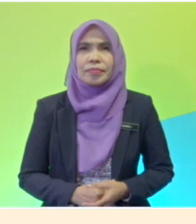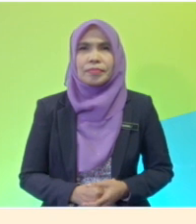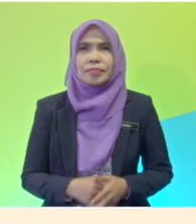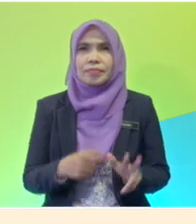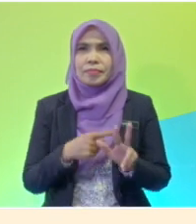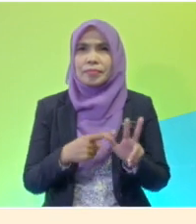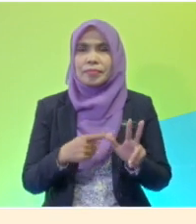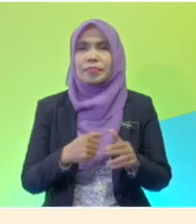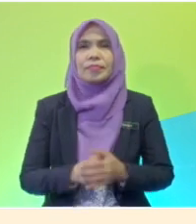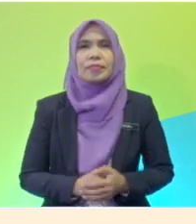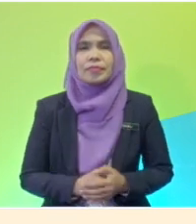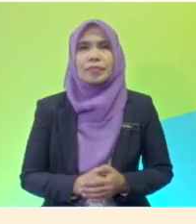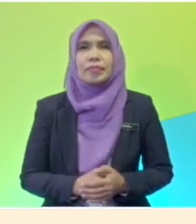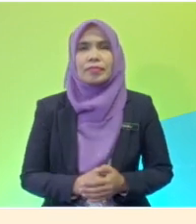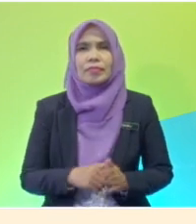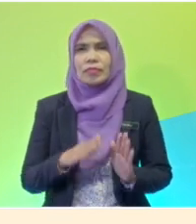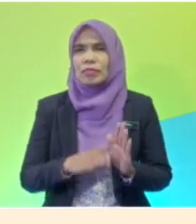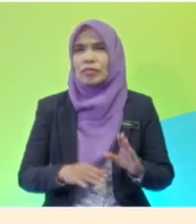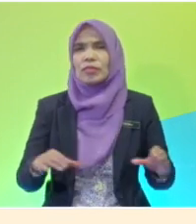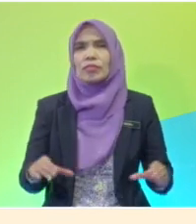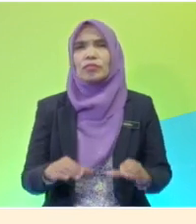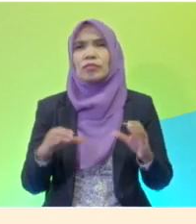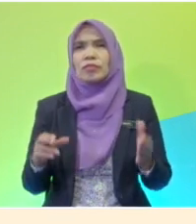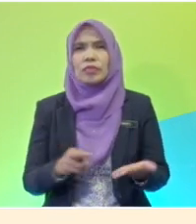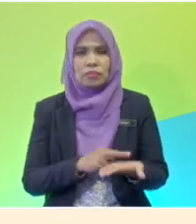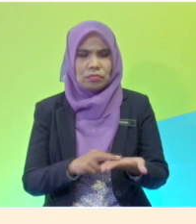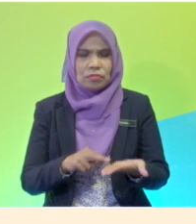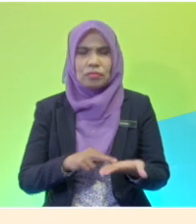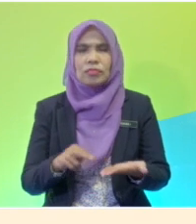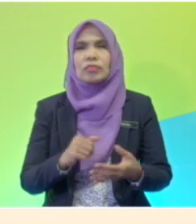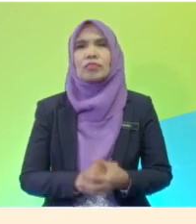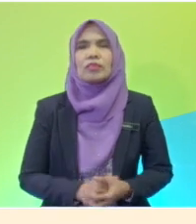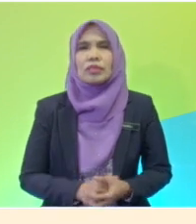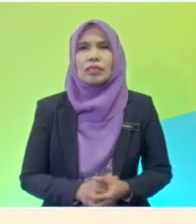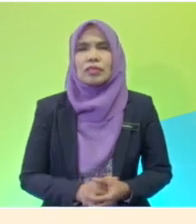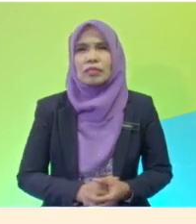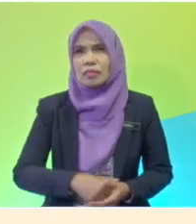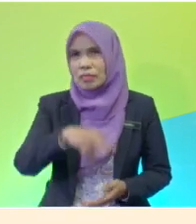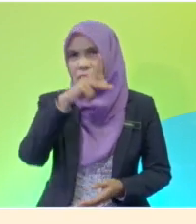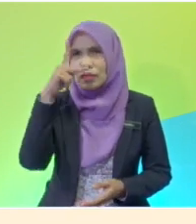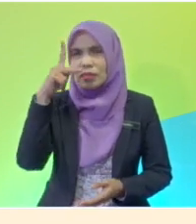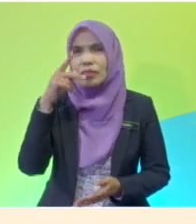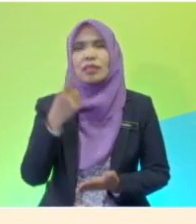individu ini dia kurang membuat rujukan sebabnya dia rasa apa yang dia buat itu sangat betul jadi